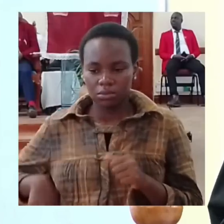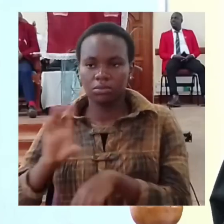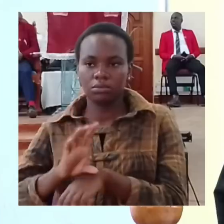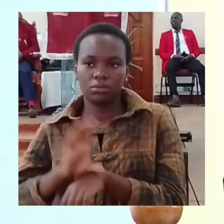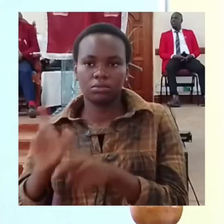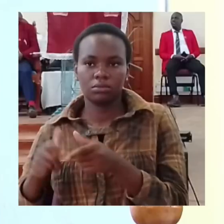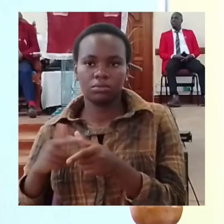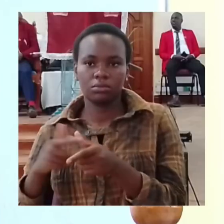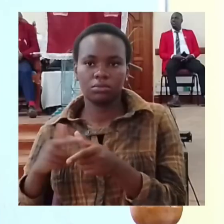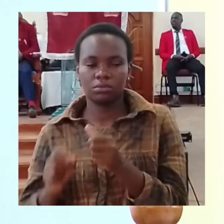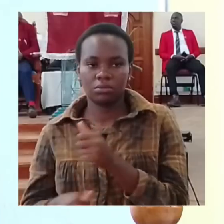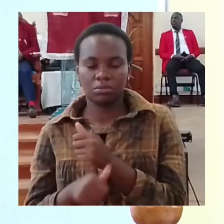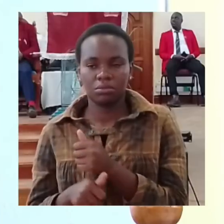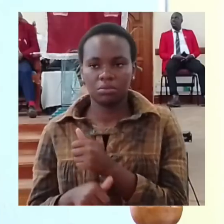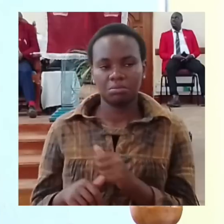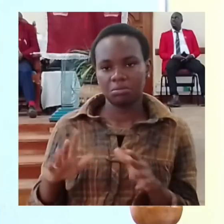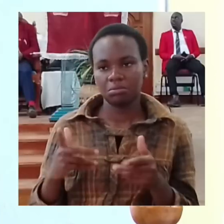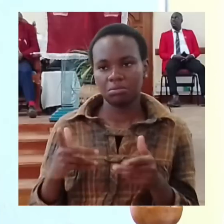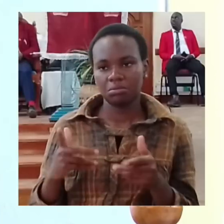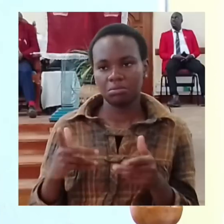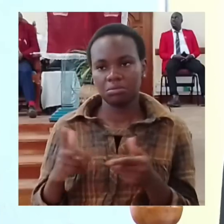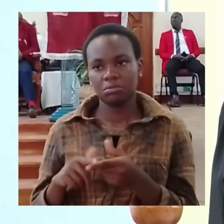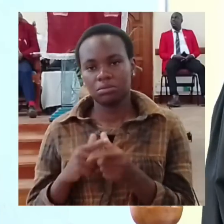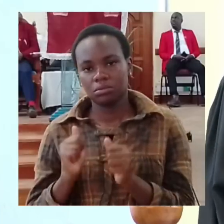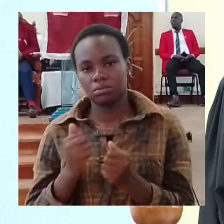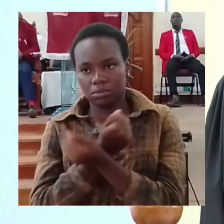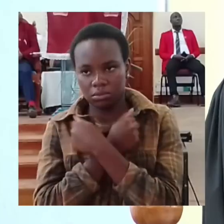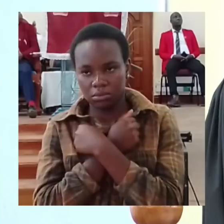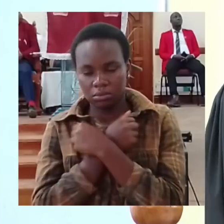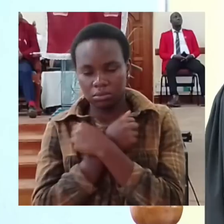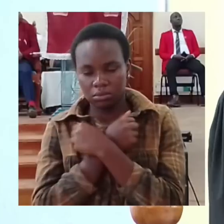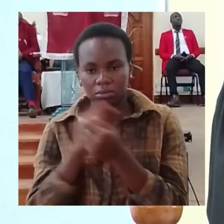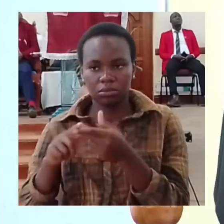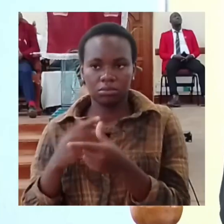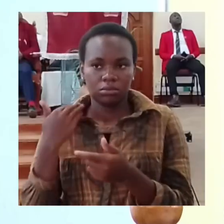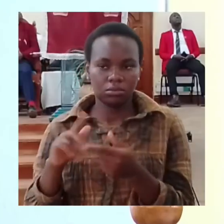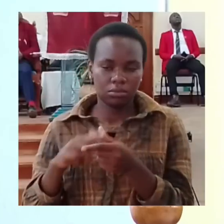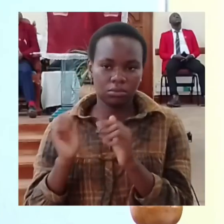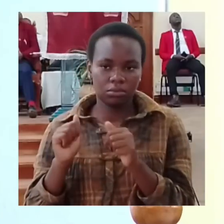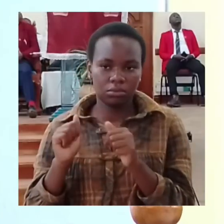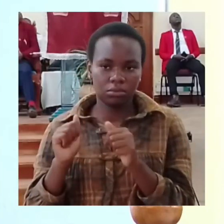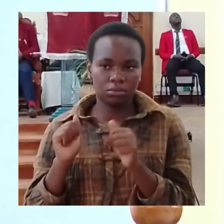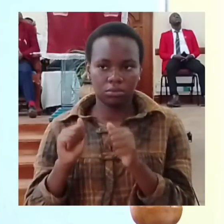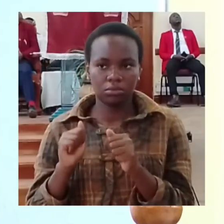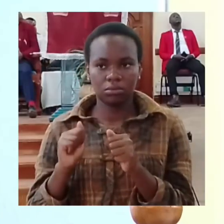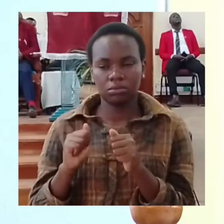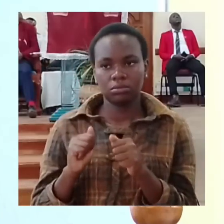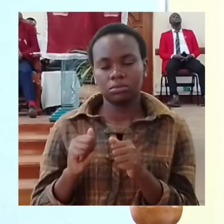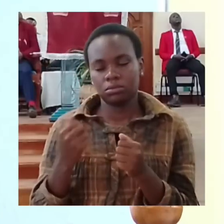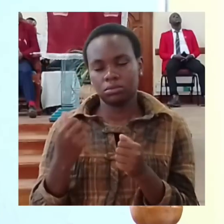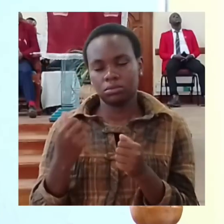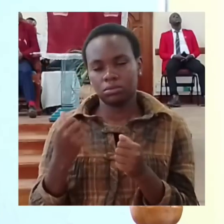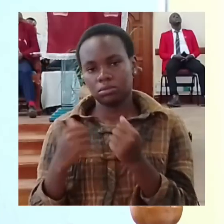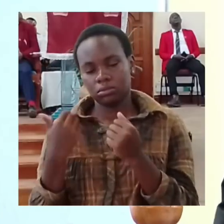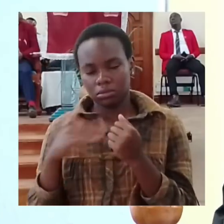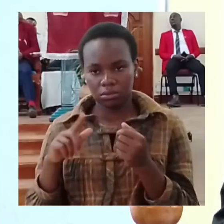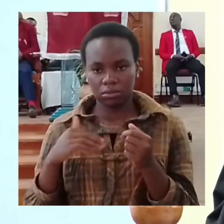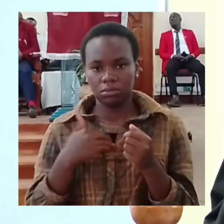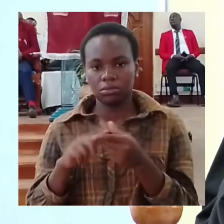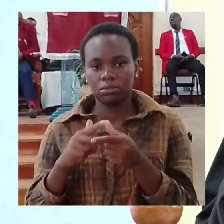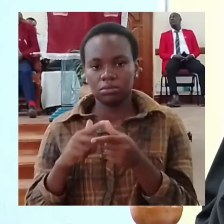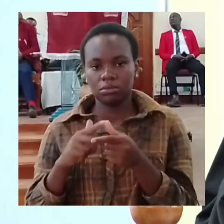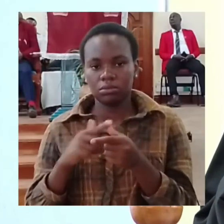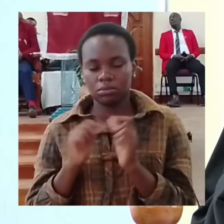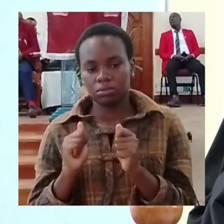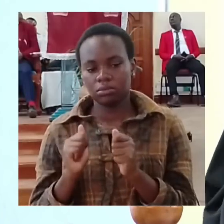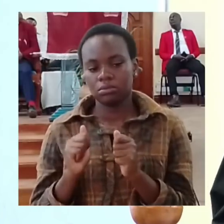itakĩrumanaga. Ona akorwo ndimwendete rĩ ndĩmũthũire tondũ onake nĩ ekĩte atĩa? Nĩ athũire. Atakĩrĩ ni